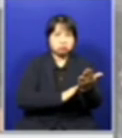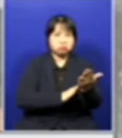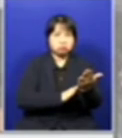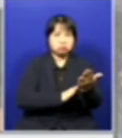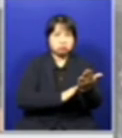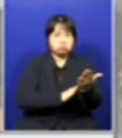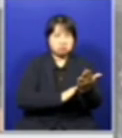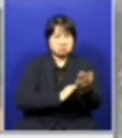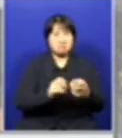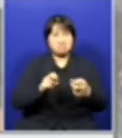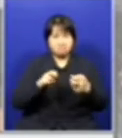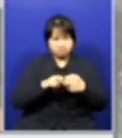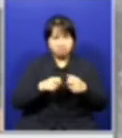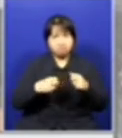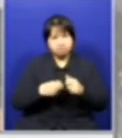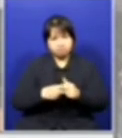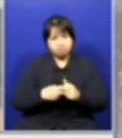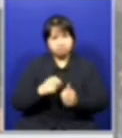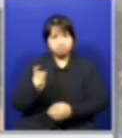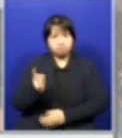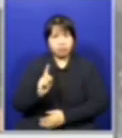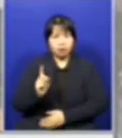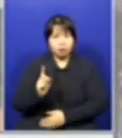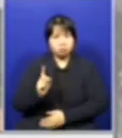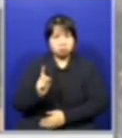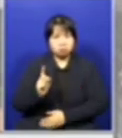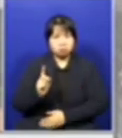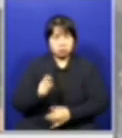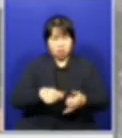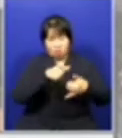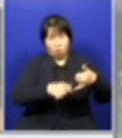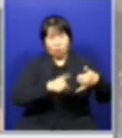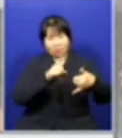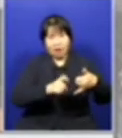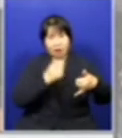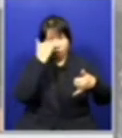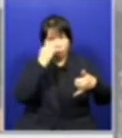กิดการตายจากไม่มีจะกินเนี่ย